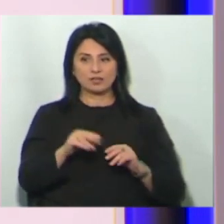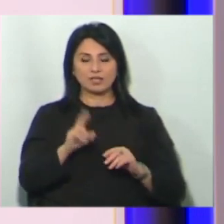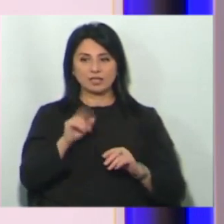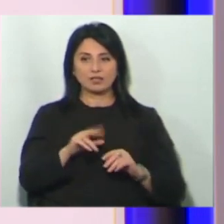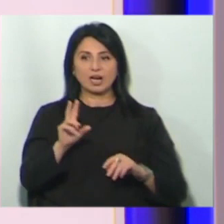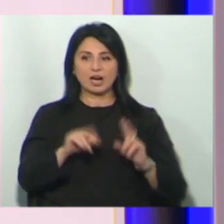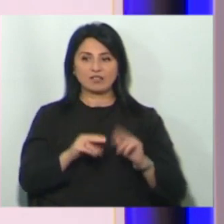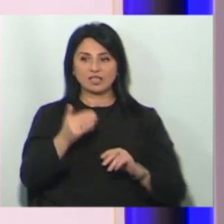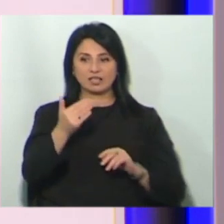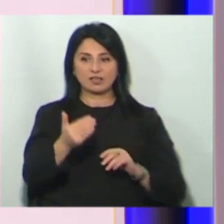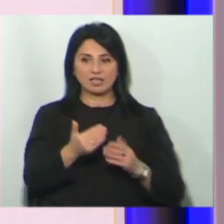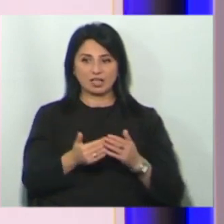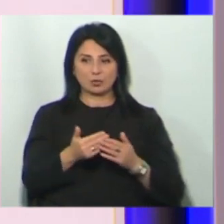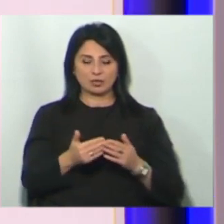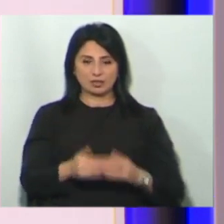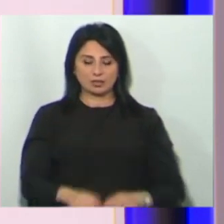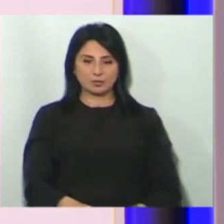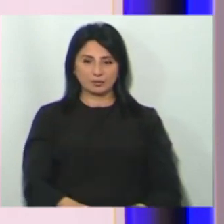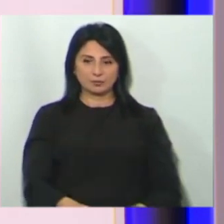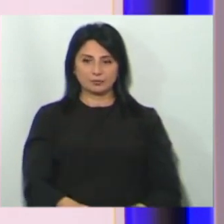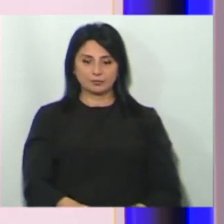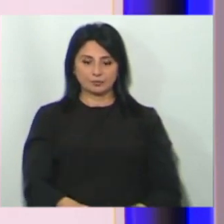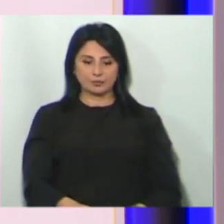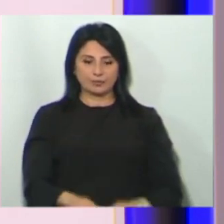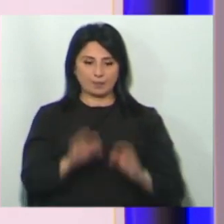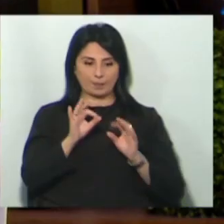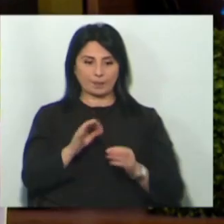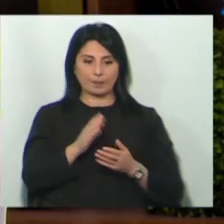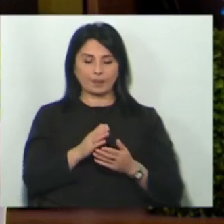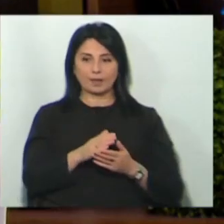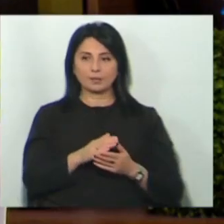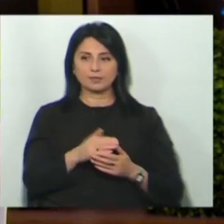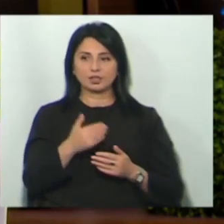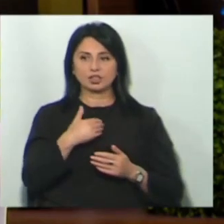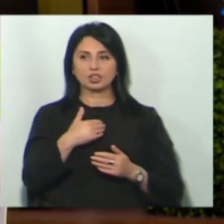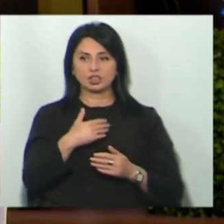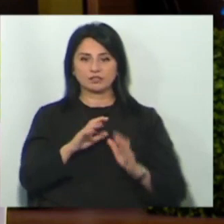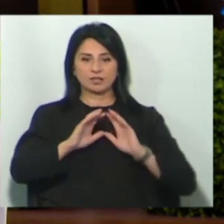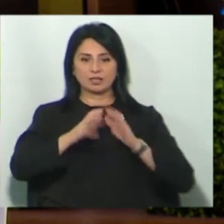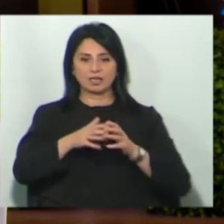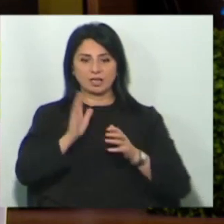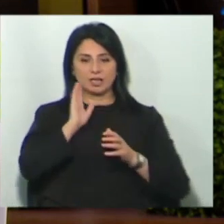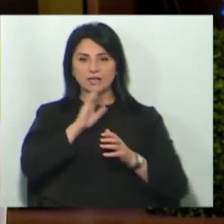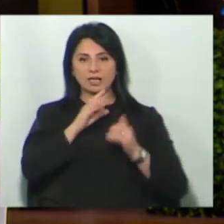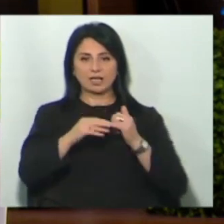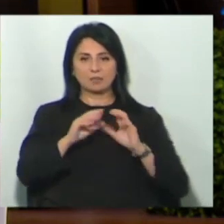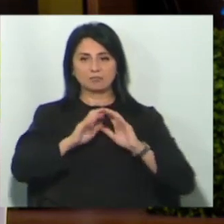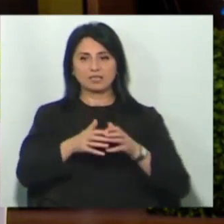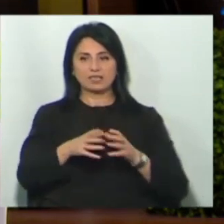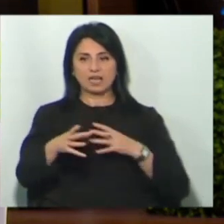და გავითვალისწინოთ თქვენი რეკომენდაციების წრილში. Მართალი ბრძანდებით, ჩვენი პლანეტა დედამიწა ჩვენთან